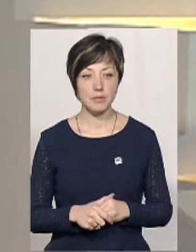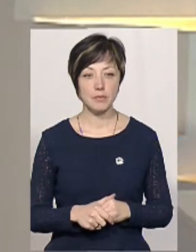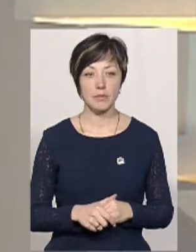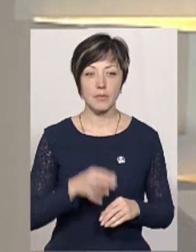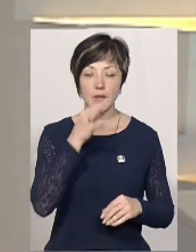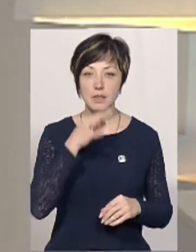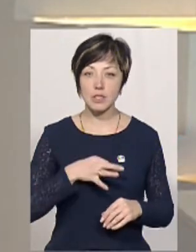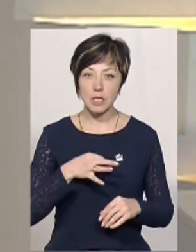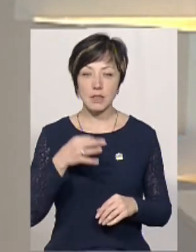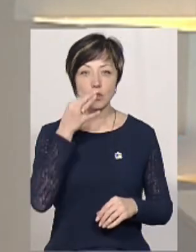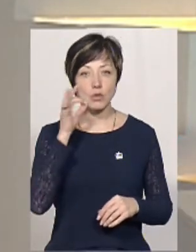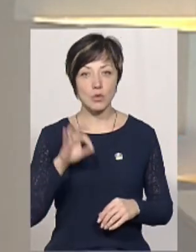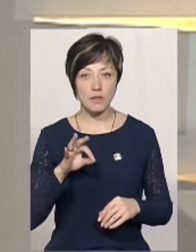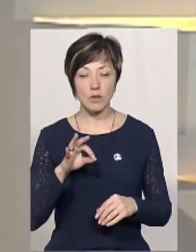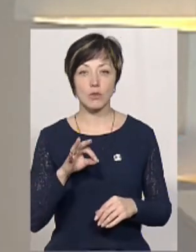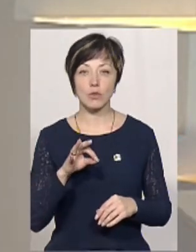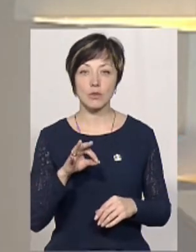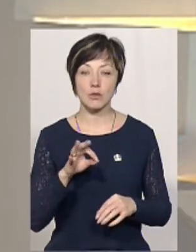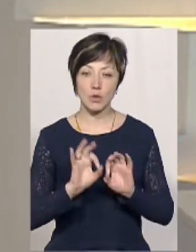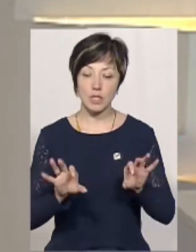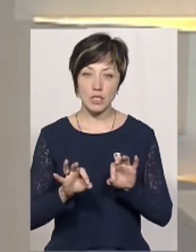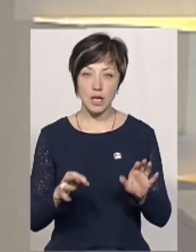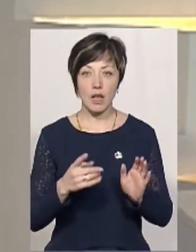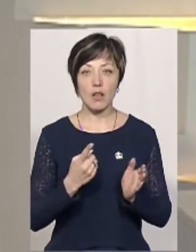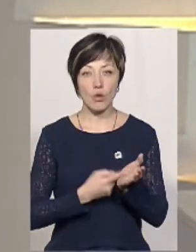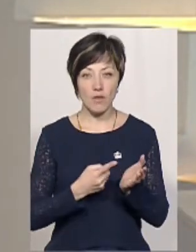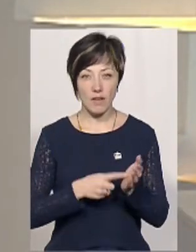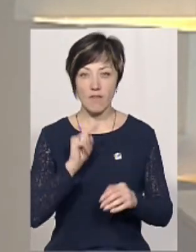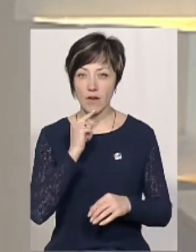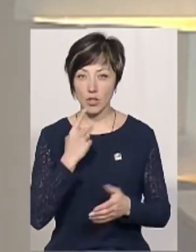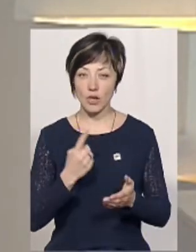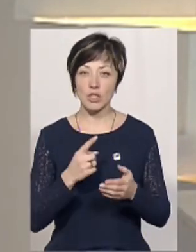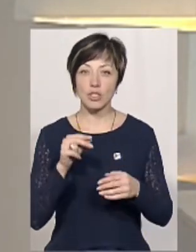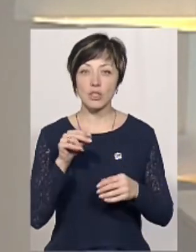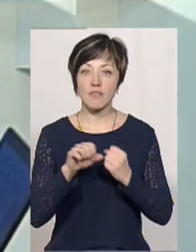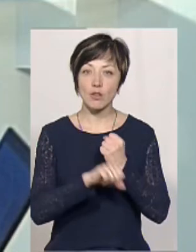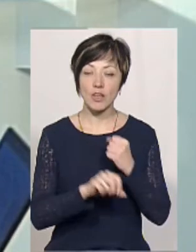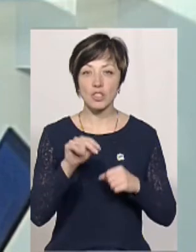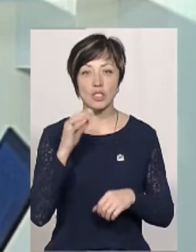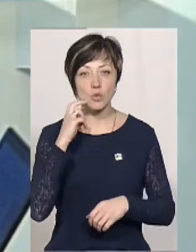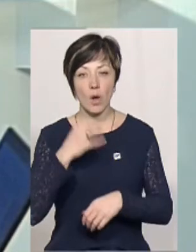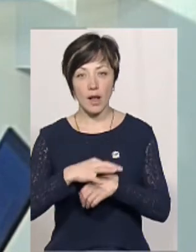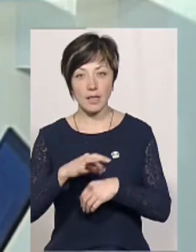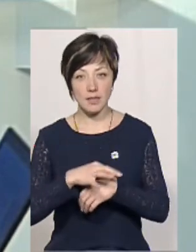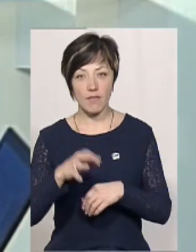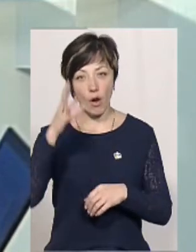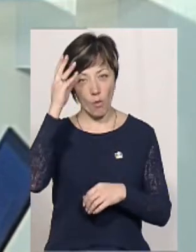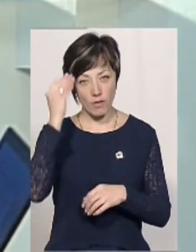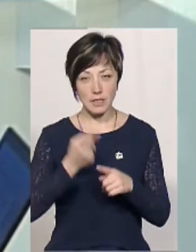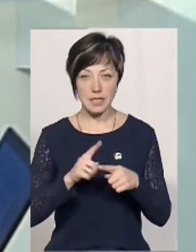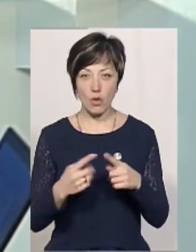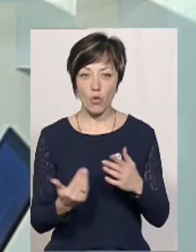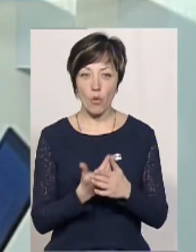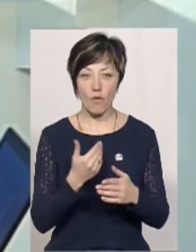Скажіть, із практики важче доводиться все ж таки довести статтю зґвалтування чи сексуальне насильство? І чи враховано якось